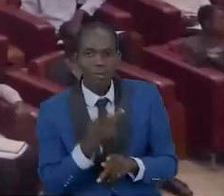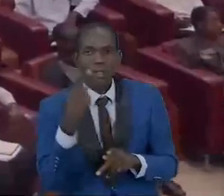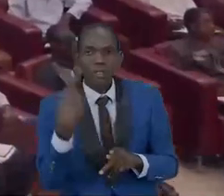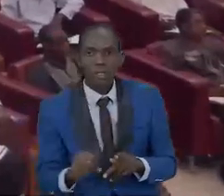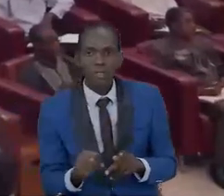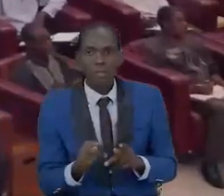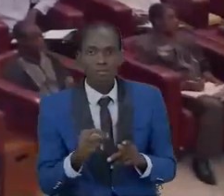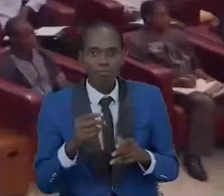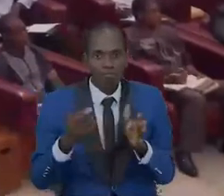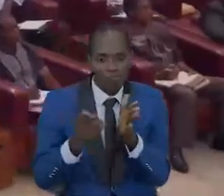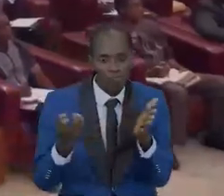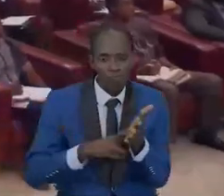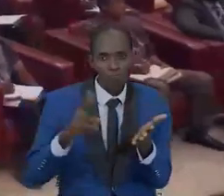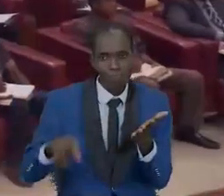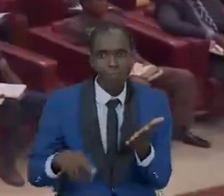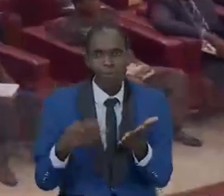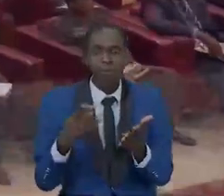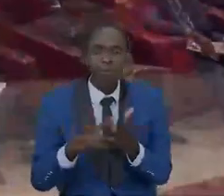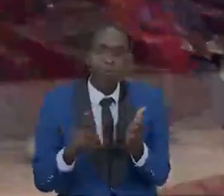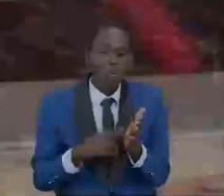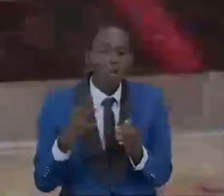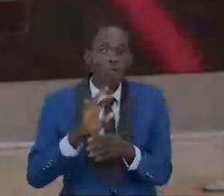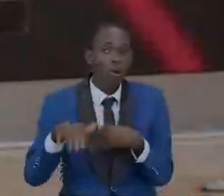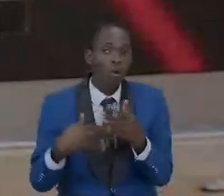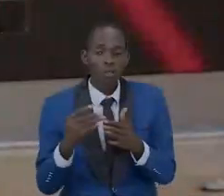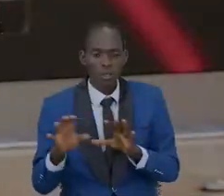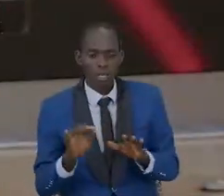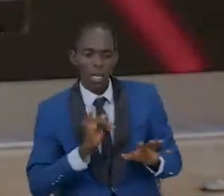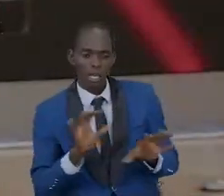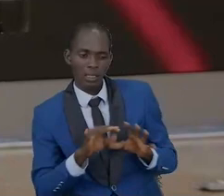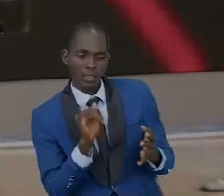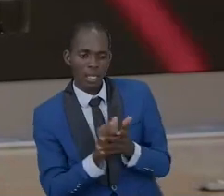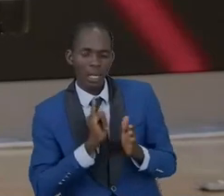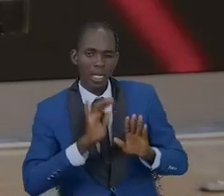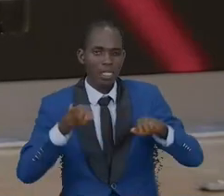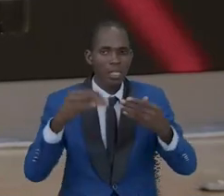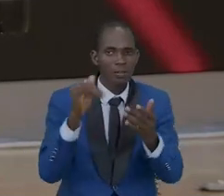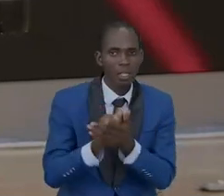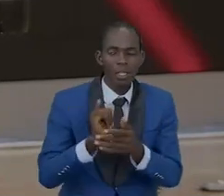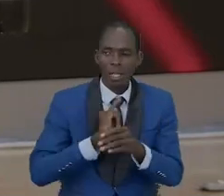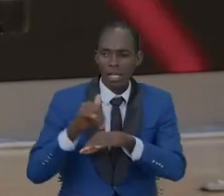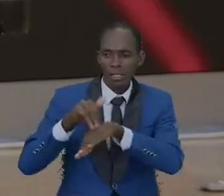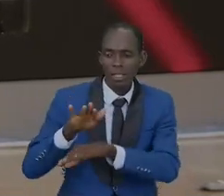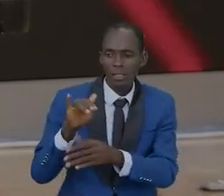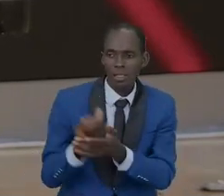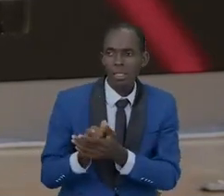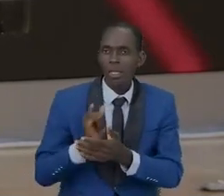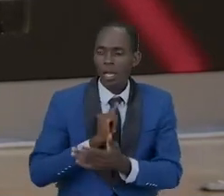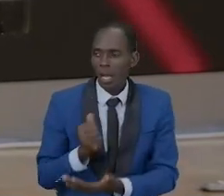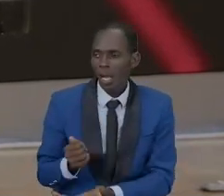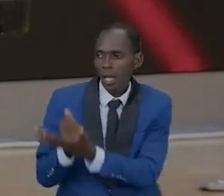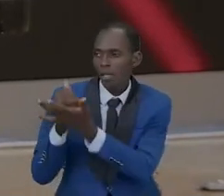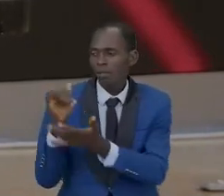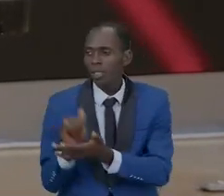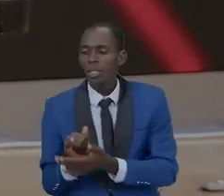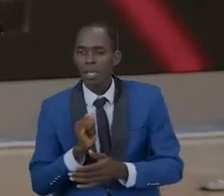ce que vous faites dans l'agenda les œuvres de la loi je donne ceci je fais ceci j'ai fait cela j'ai dit cela je me